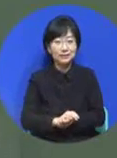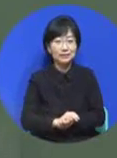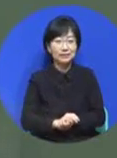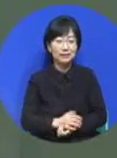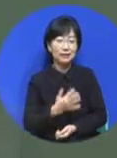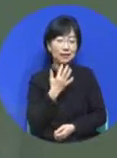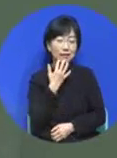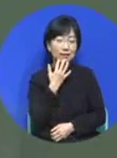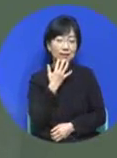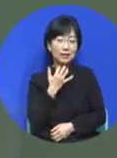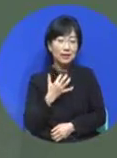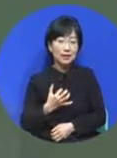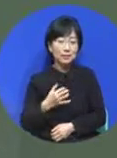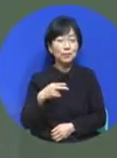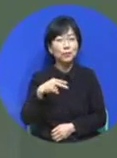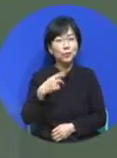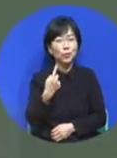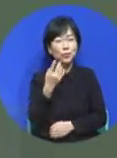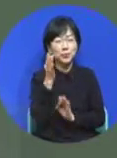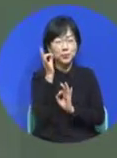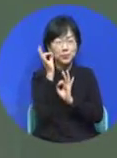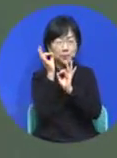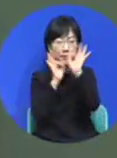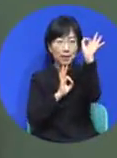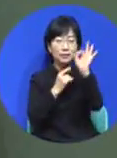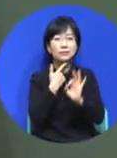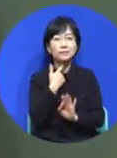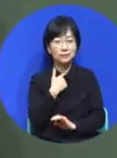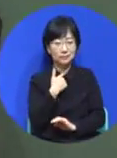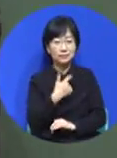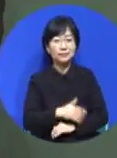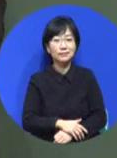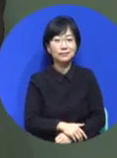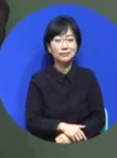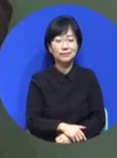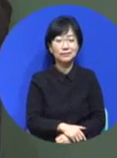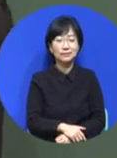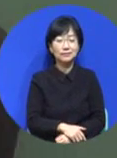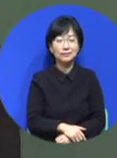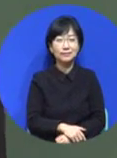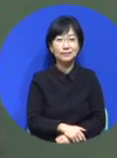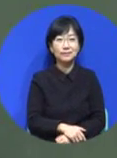이렇게 실수를 했습니다. Abraham made a mistake.